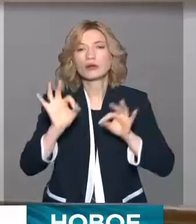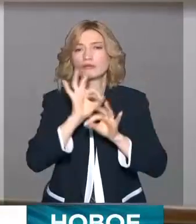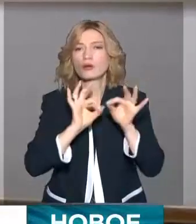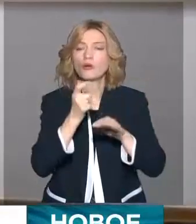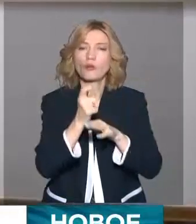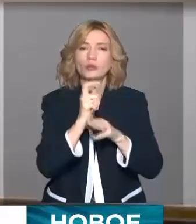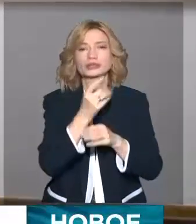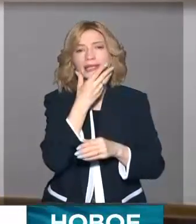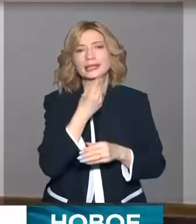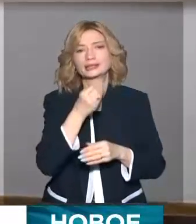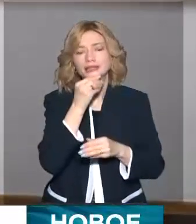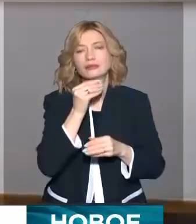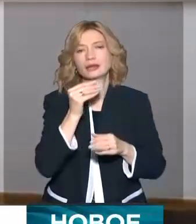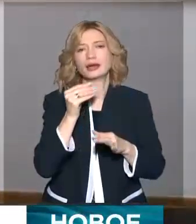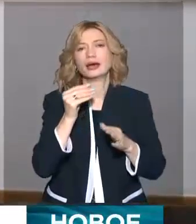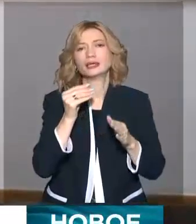красивое здание,